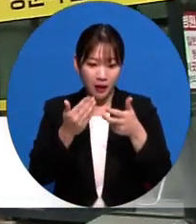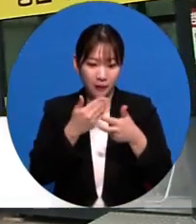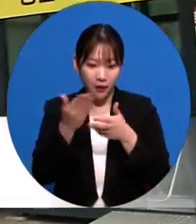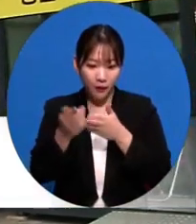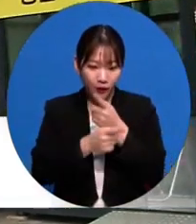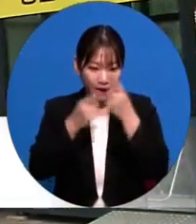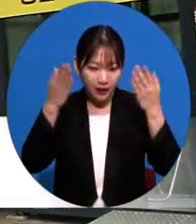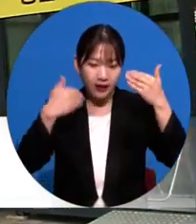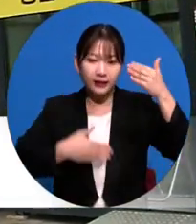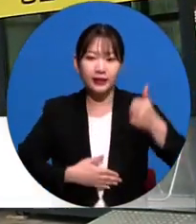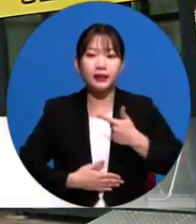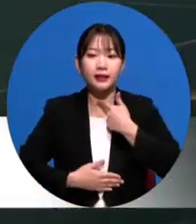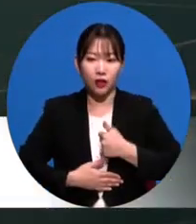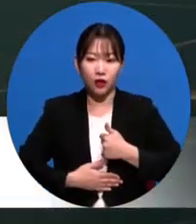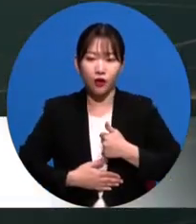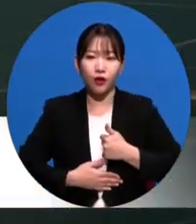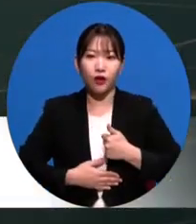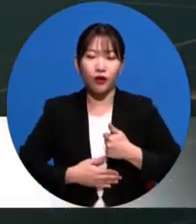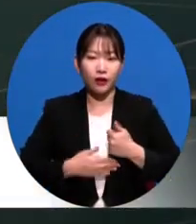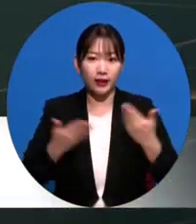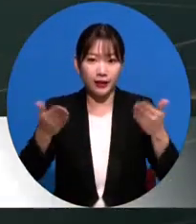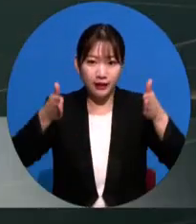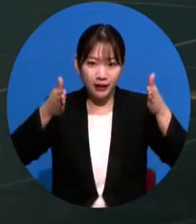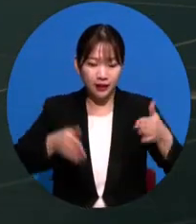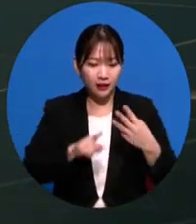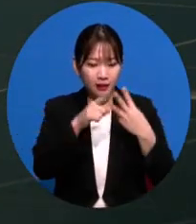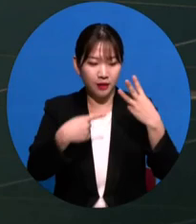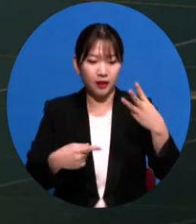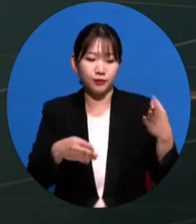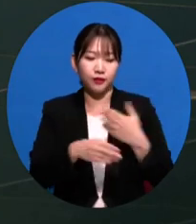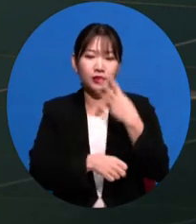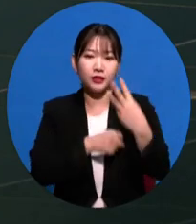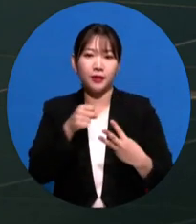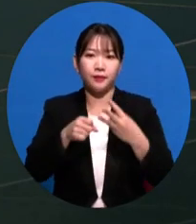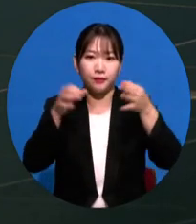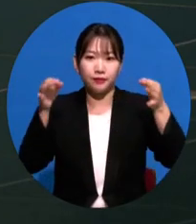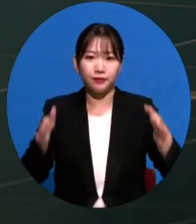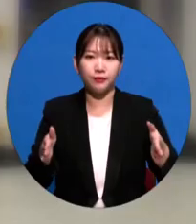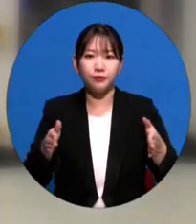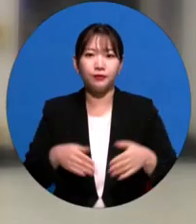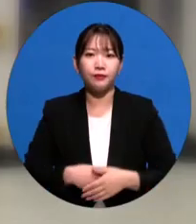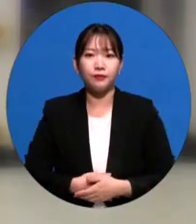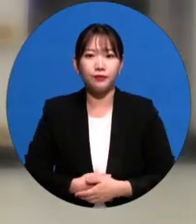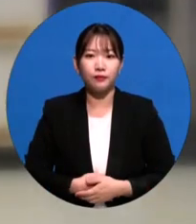신임 최형호 목포시 의료원 원장의 임기는 3월 1일부터 3년간입니다